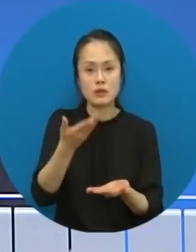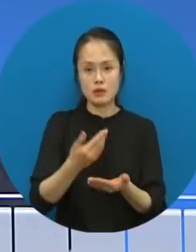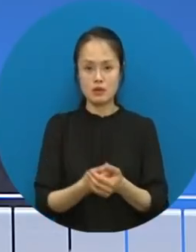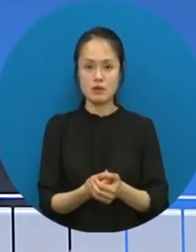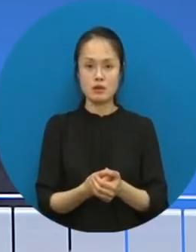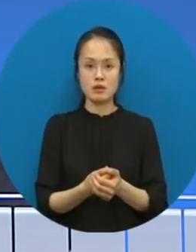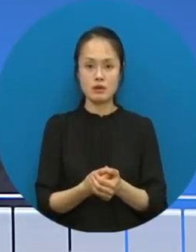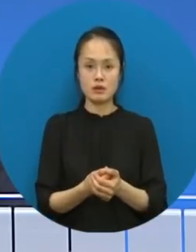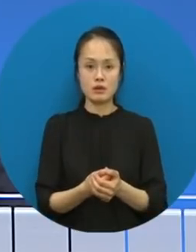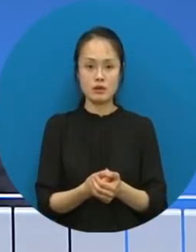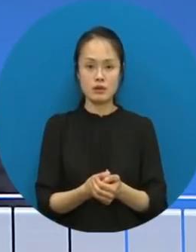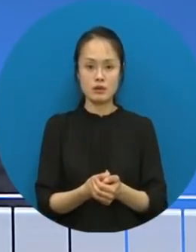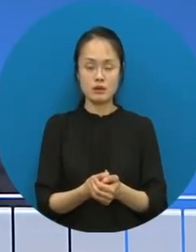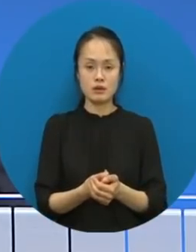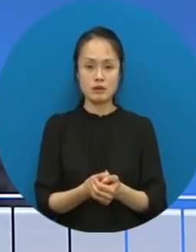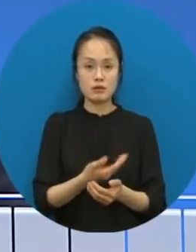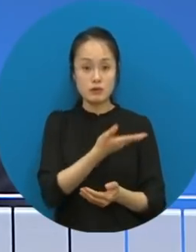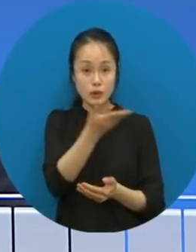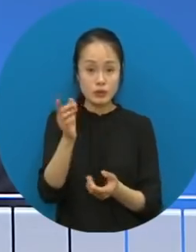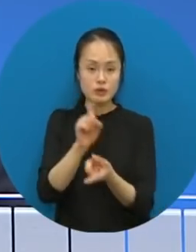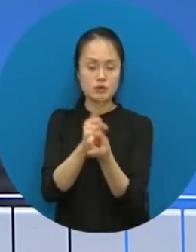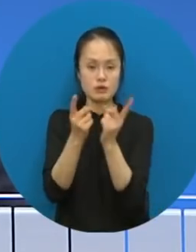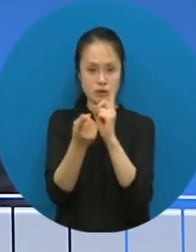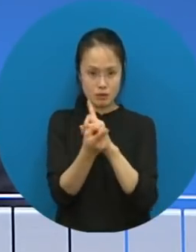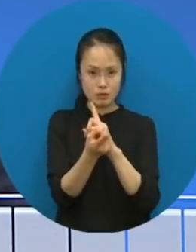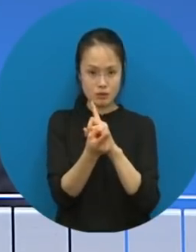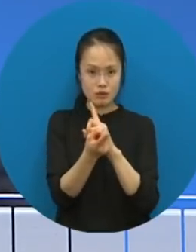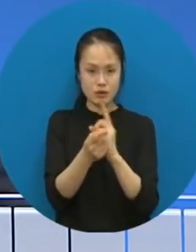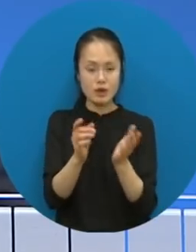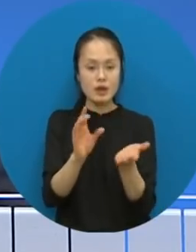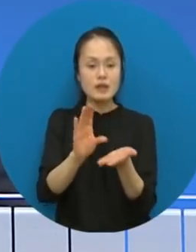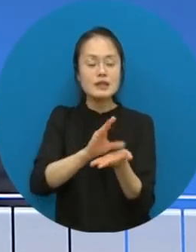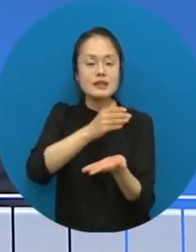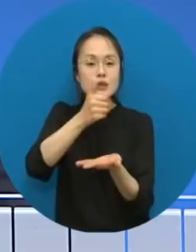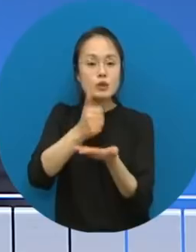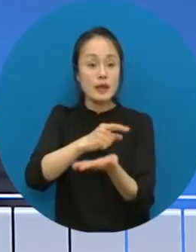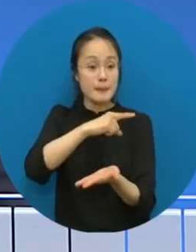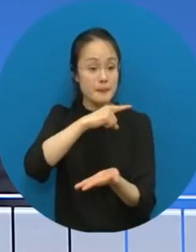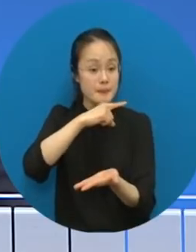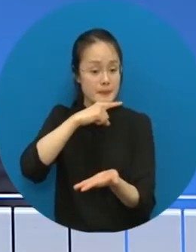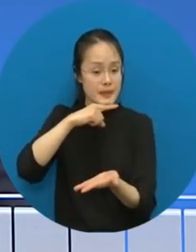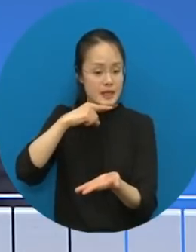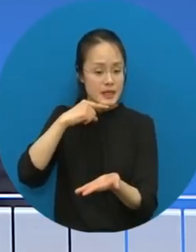있습니까? 여러분 서로에게 그리스도의 피냄새가 나는 자입니까?